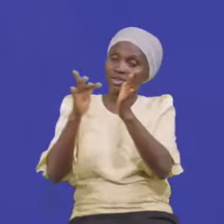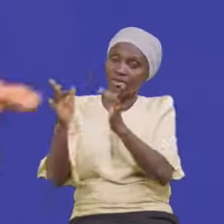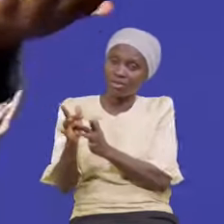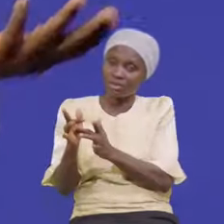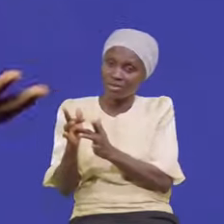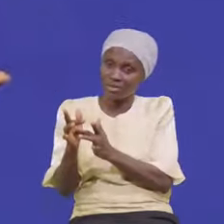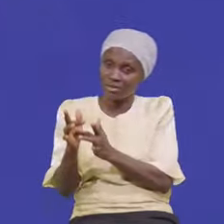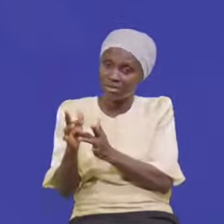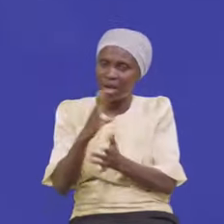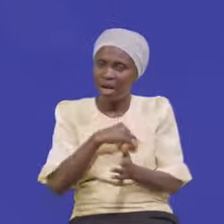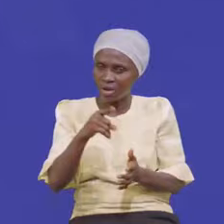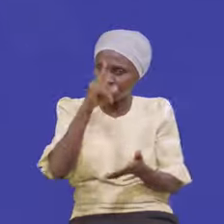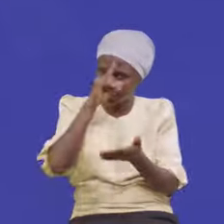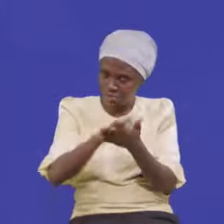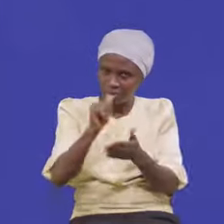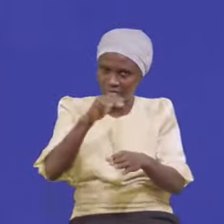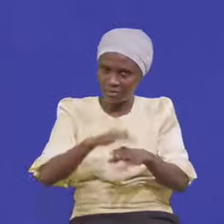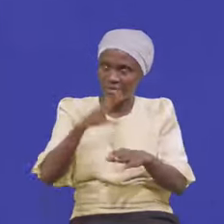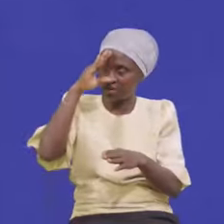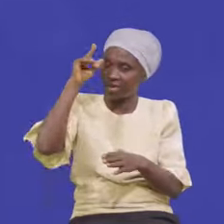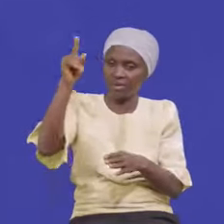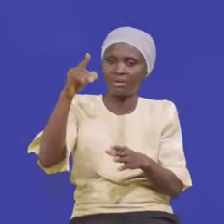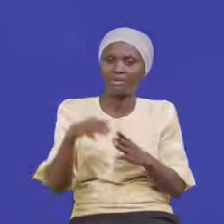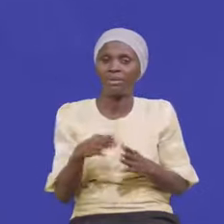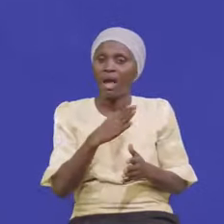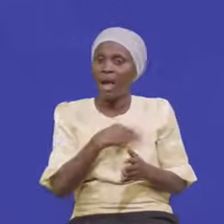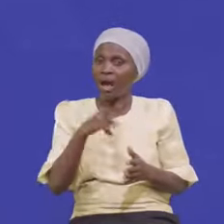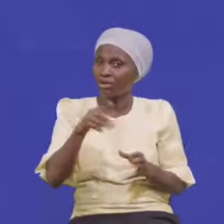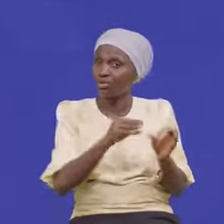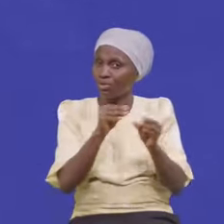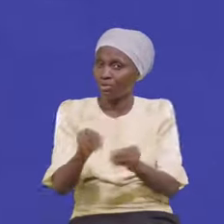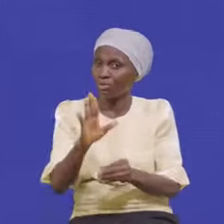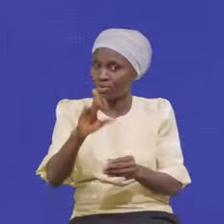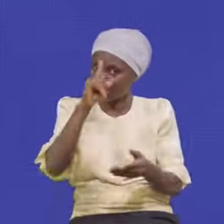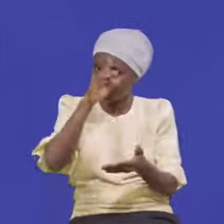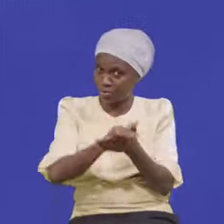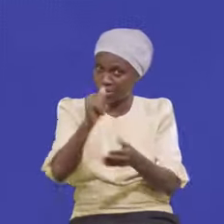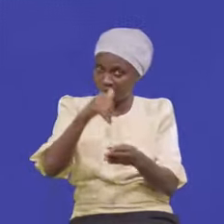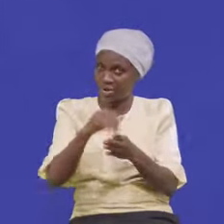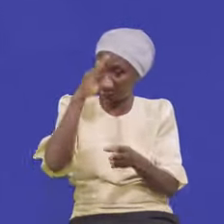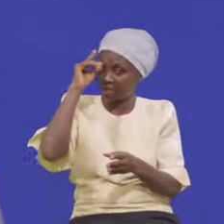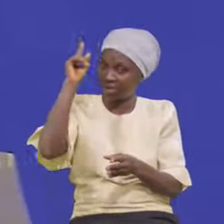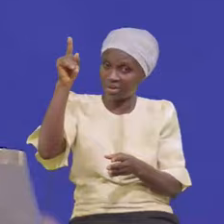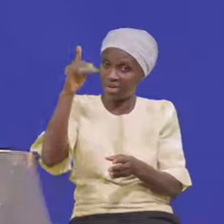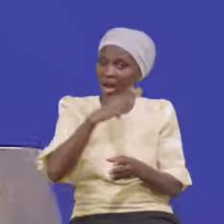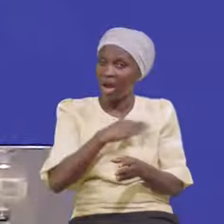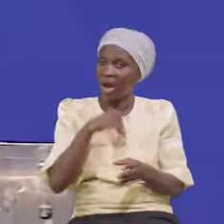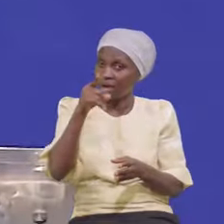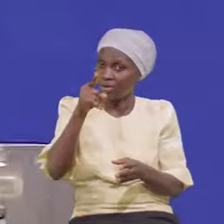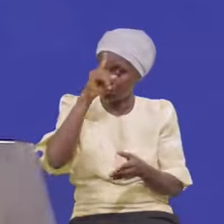యేసు. And you believe on him. మీరు ఆయన యందు విశ్వాసం ఉంచితే. And you put your trust in him. మీ నిరీక్షణ ఆయన మీద ఉంచితే. And you put